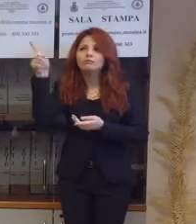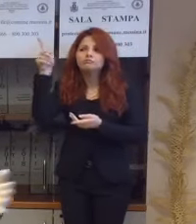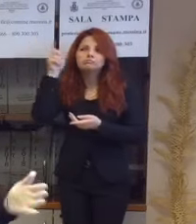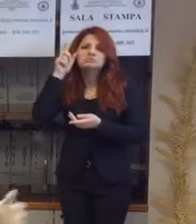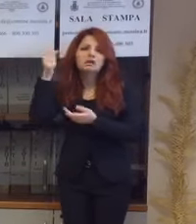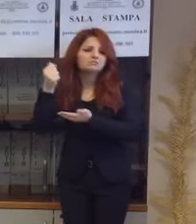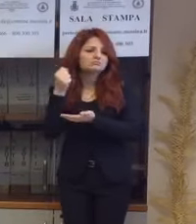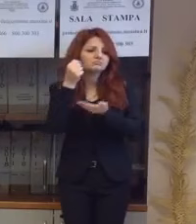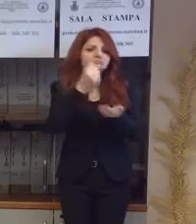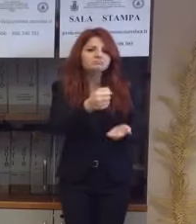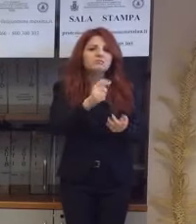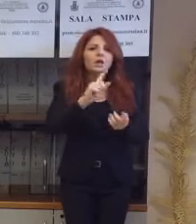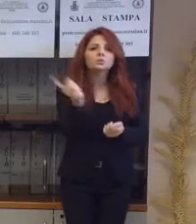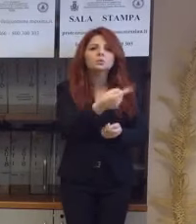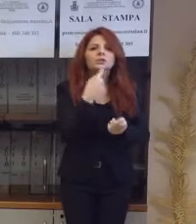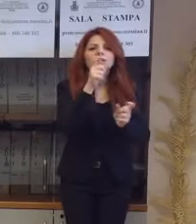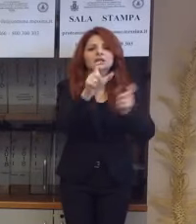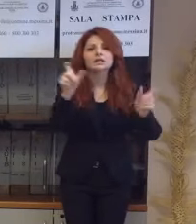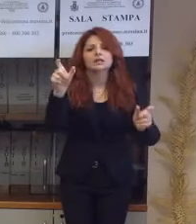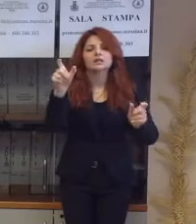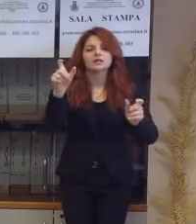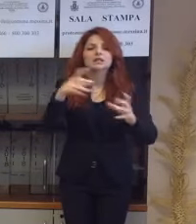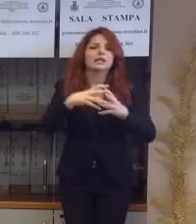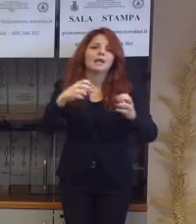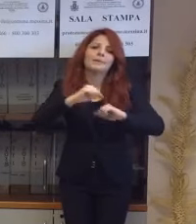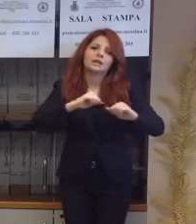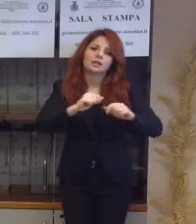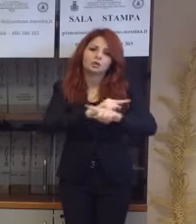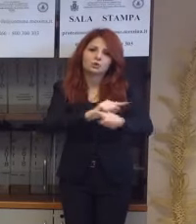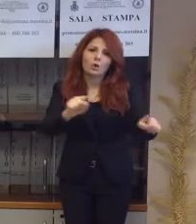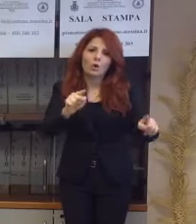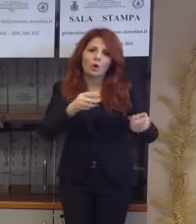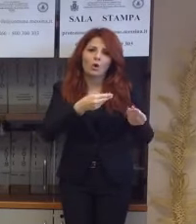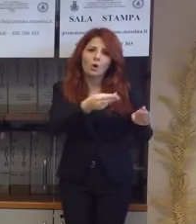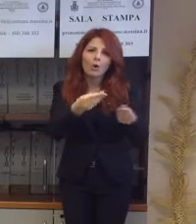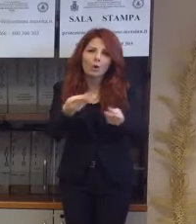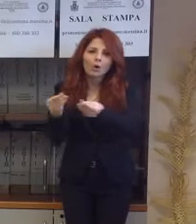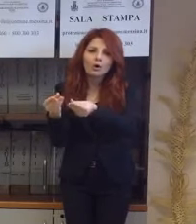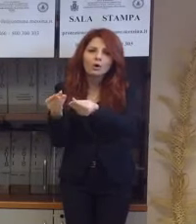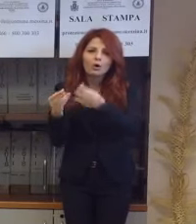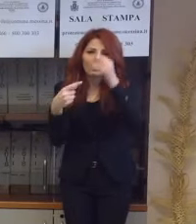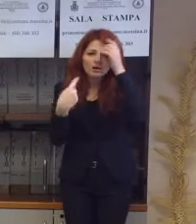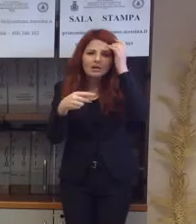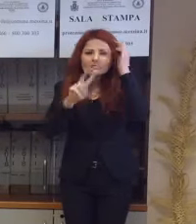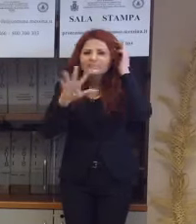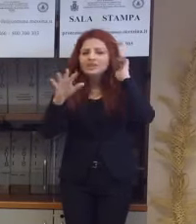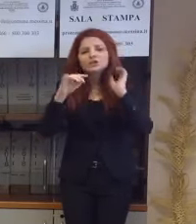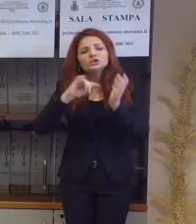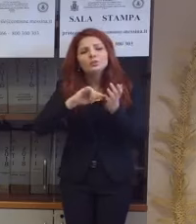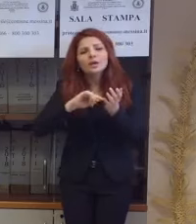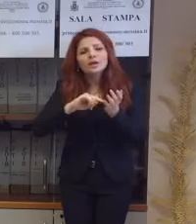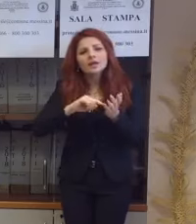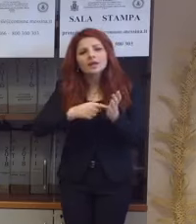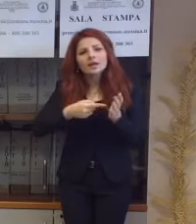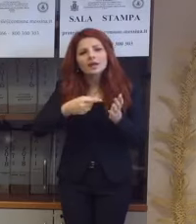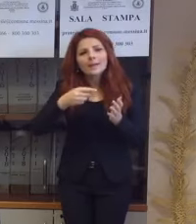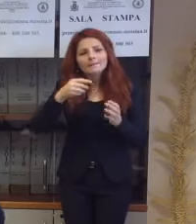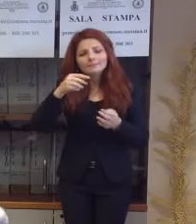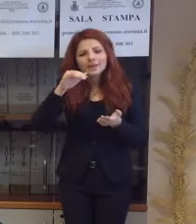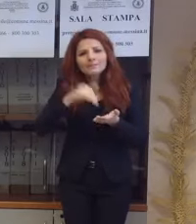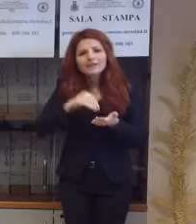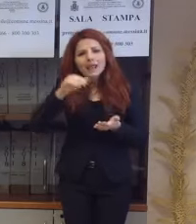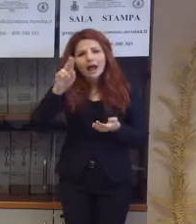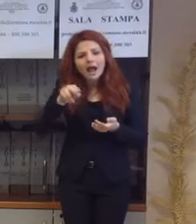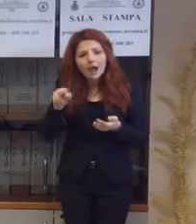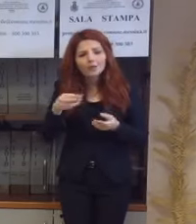quando li prenderete, io mi auguro prestissimo, che vi serviranno per pagare le imposte dei prossimi 2 mesi, quindi da un lato